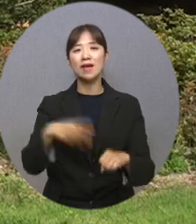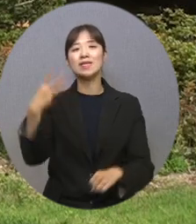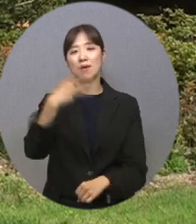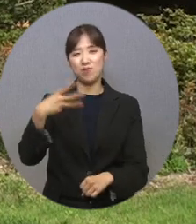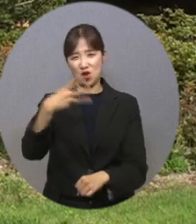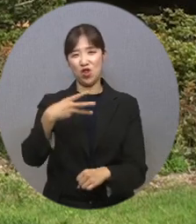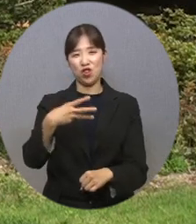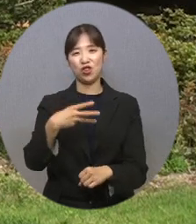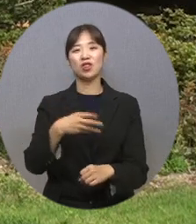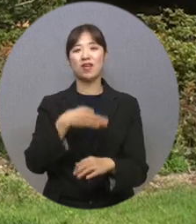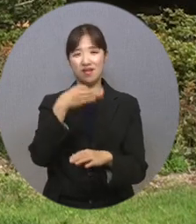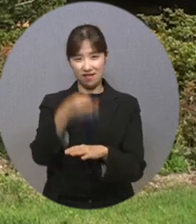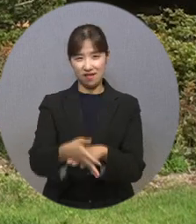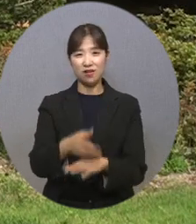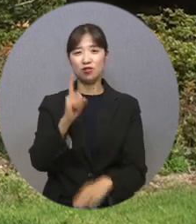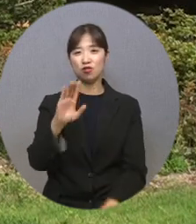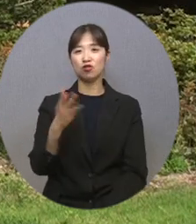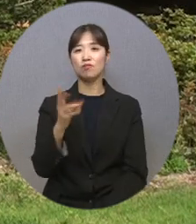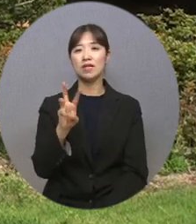해서